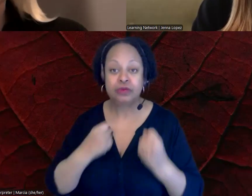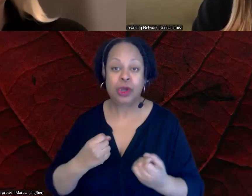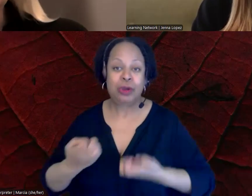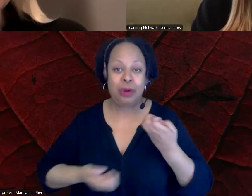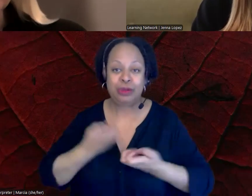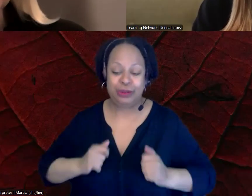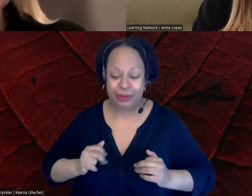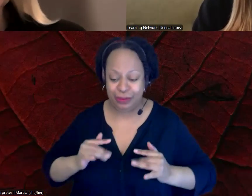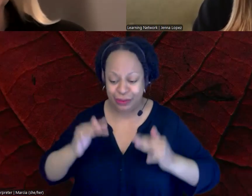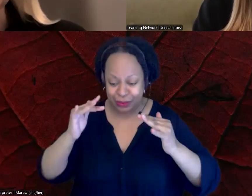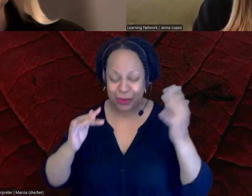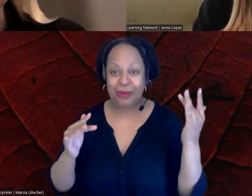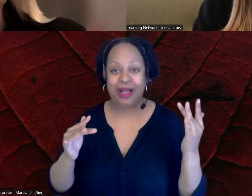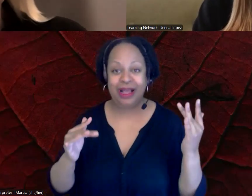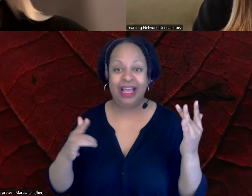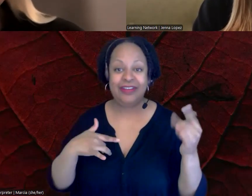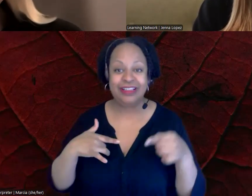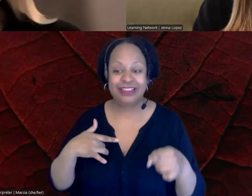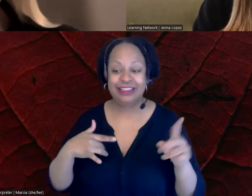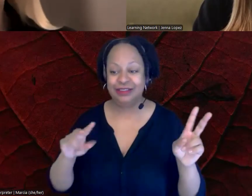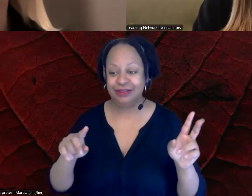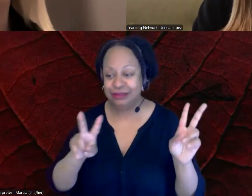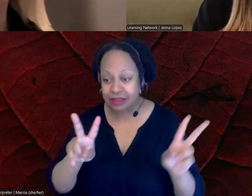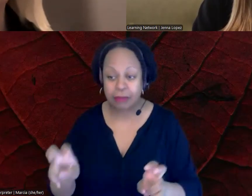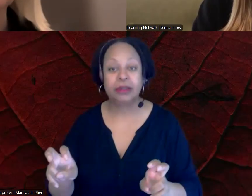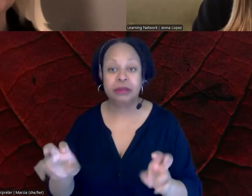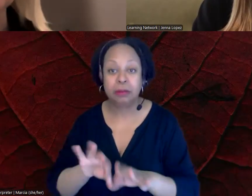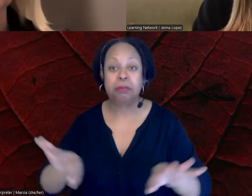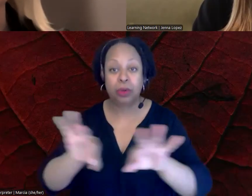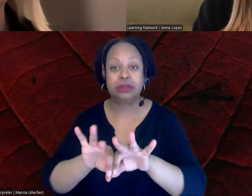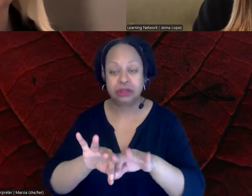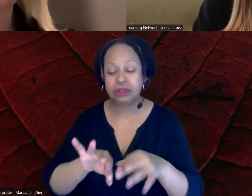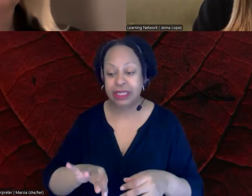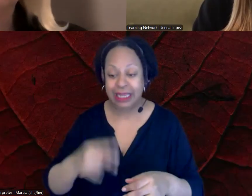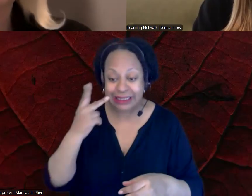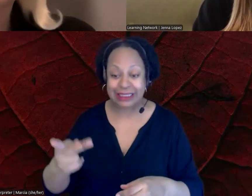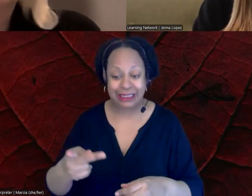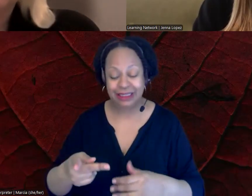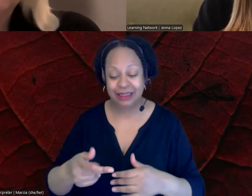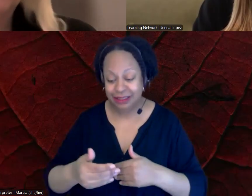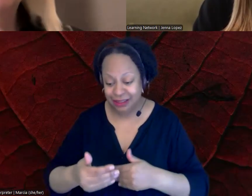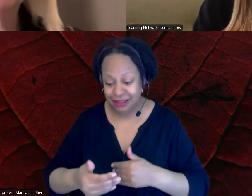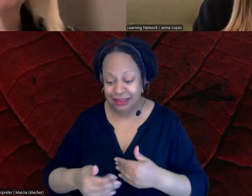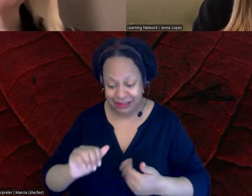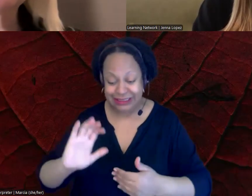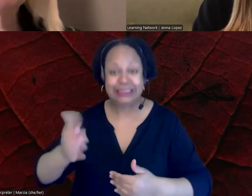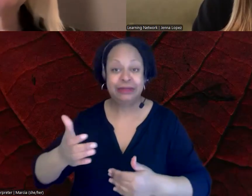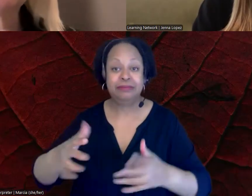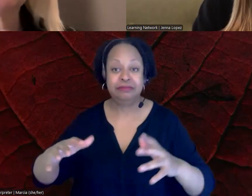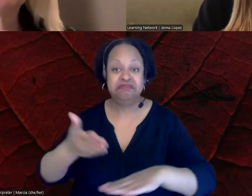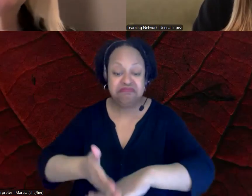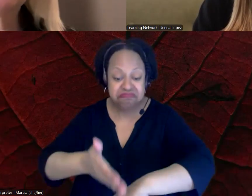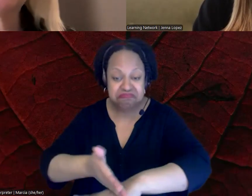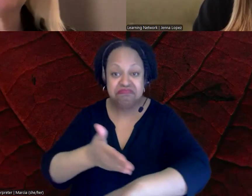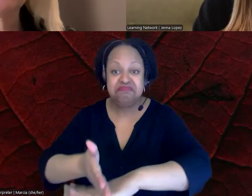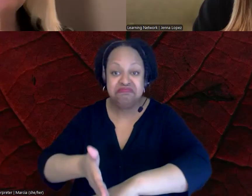début parce que je ressens l'importance de cela, le progrès qui a été réalisé. Vous